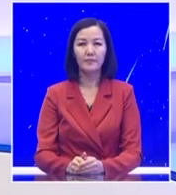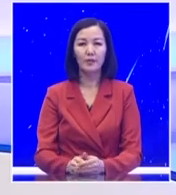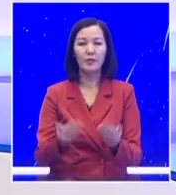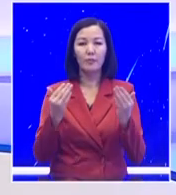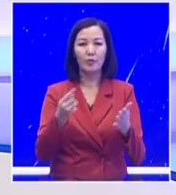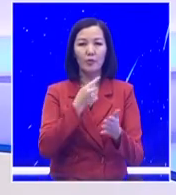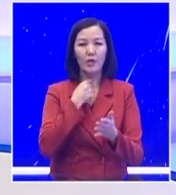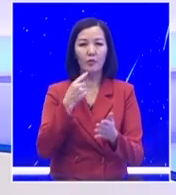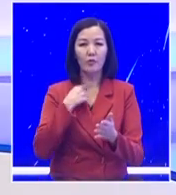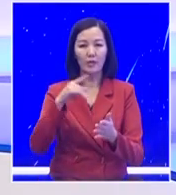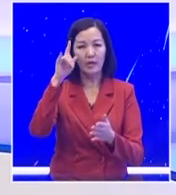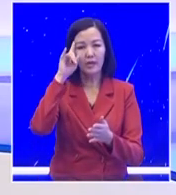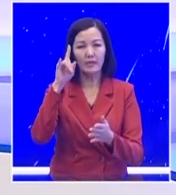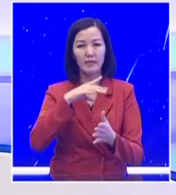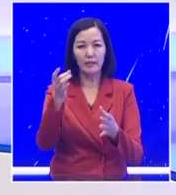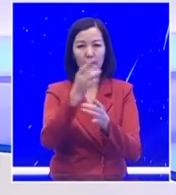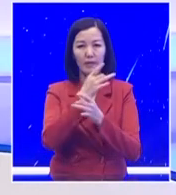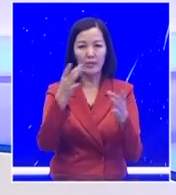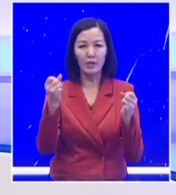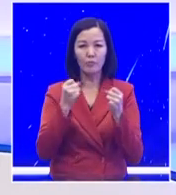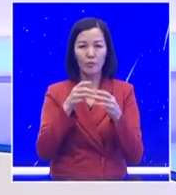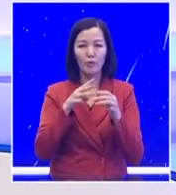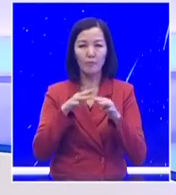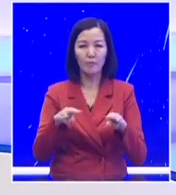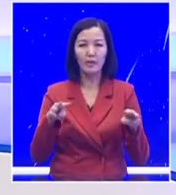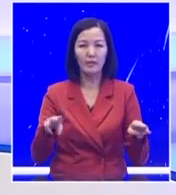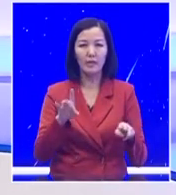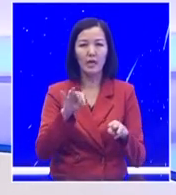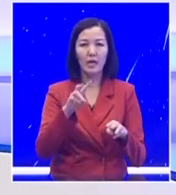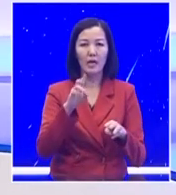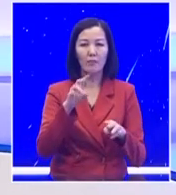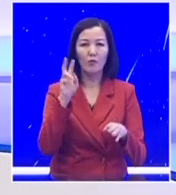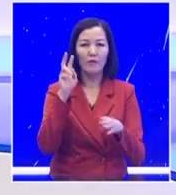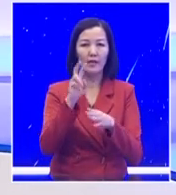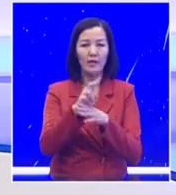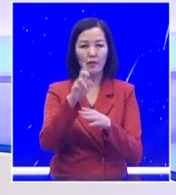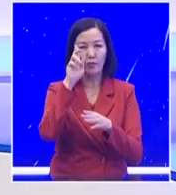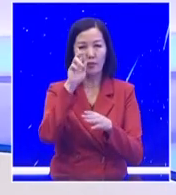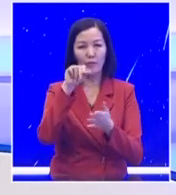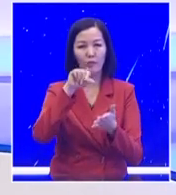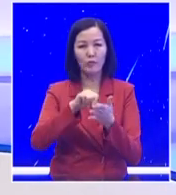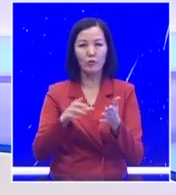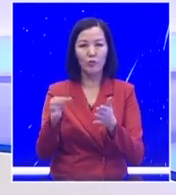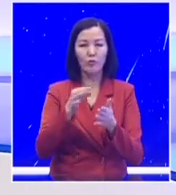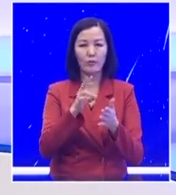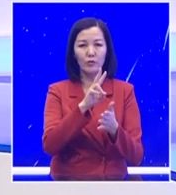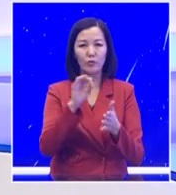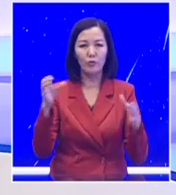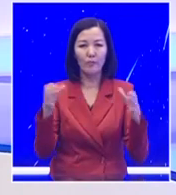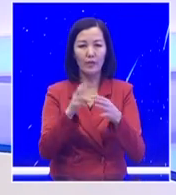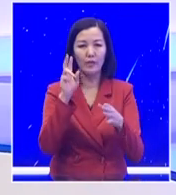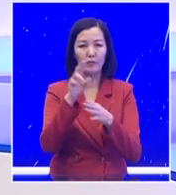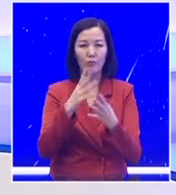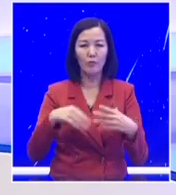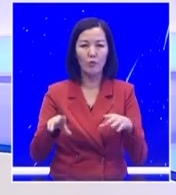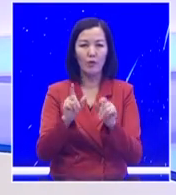Бүгін Талдықорғанға еліміздің мәдениет және спорт министрі Ақтоты Раймұғылова келді. Үкімет мүшесі облыстық Нұр Отан партиясында болып, қоғамдық